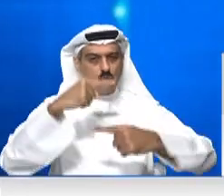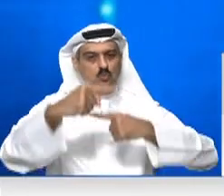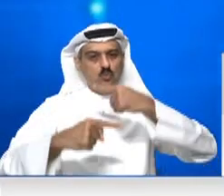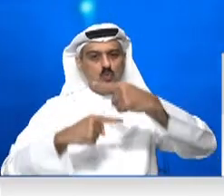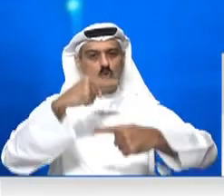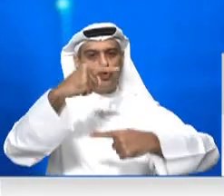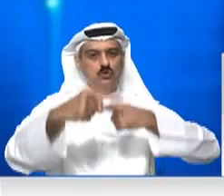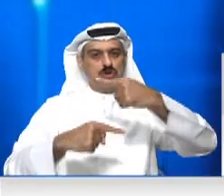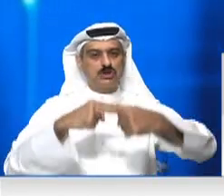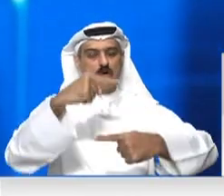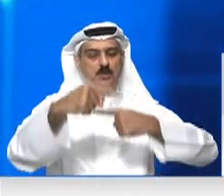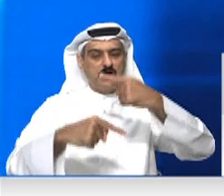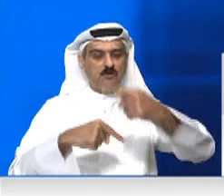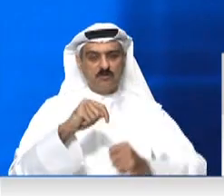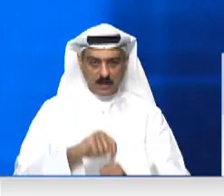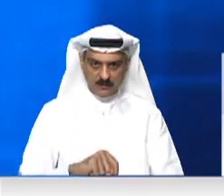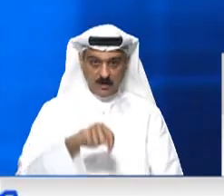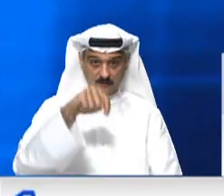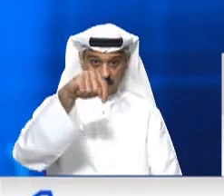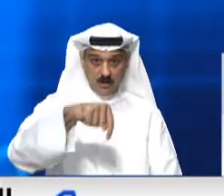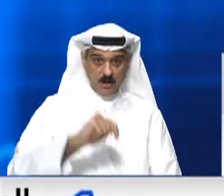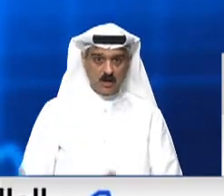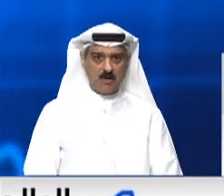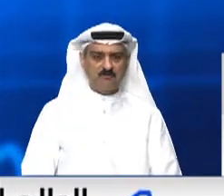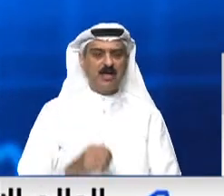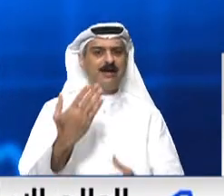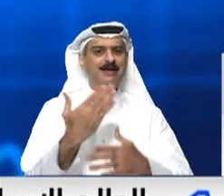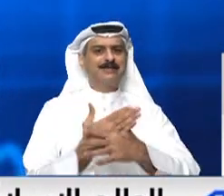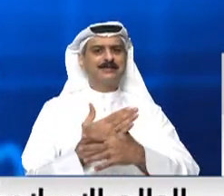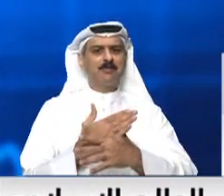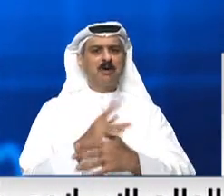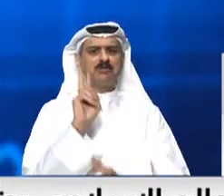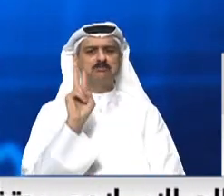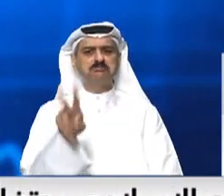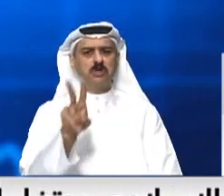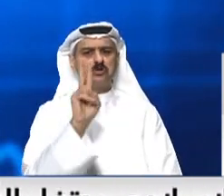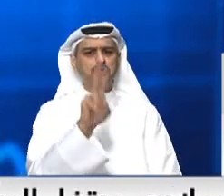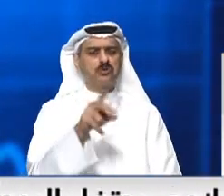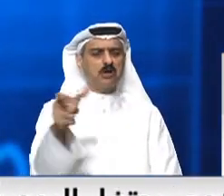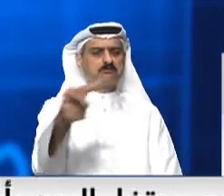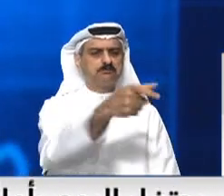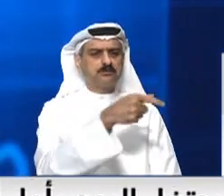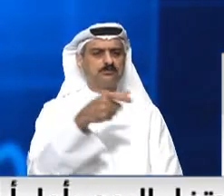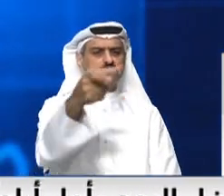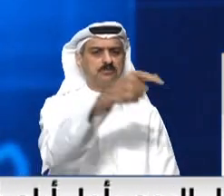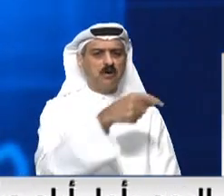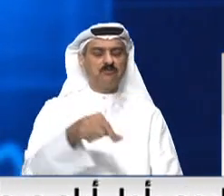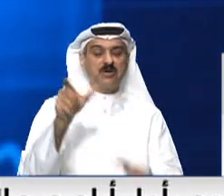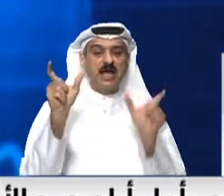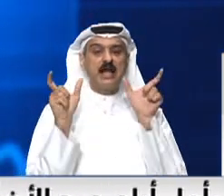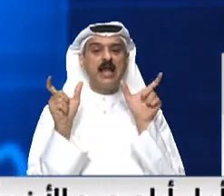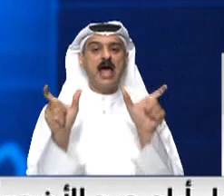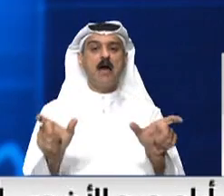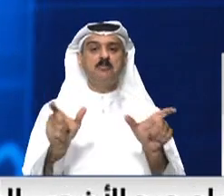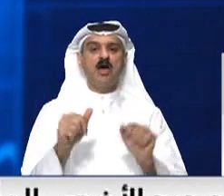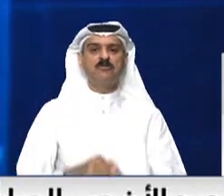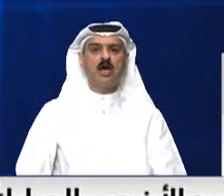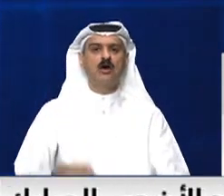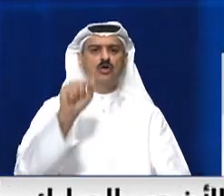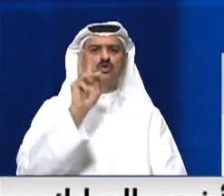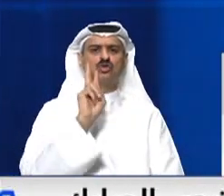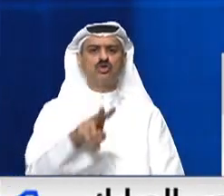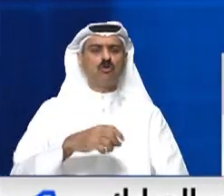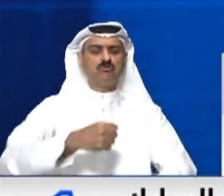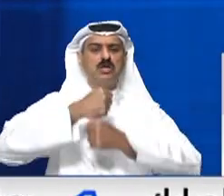خالد الأحمد الجابر الصباح لتجسيد التواصل الدائم ومتابعة الأوضاع الأمنية والوقوف على الجاهزية